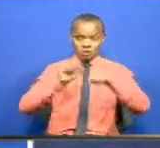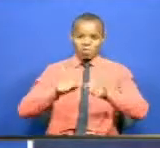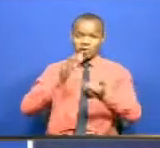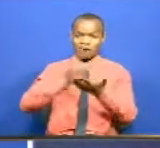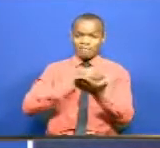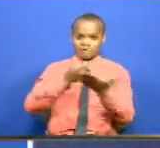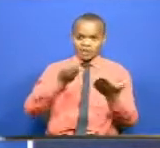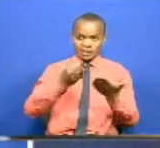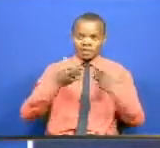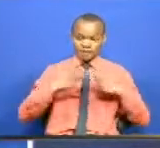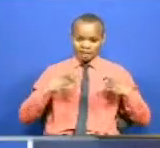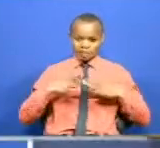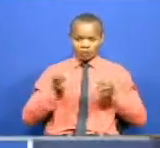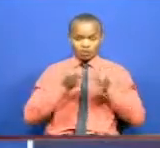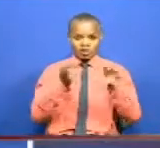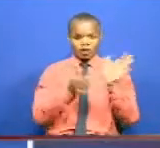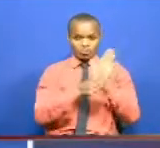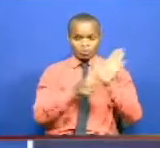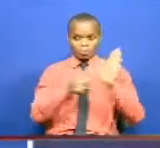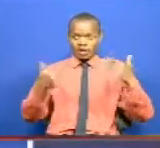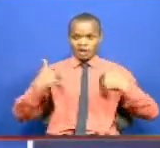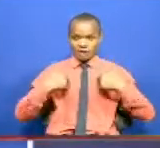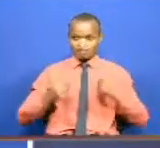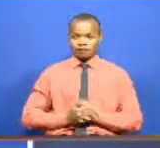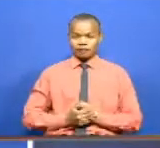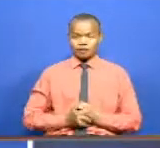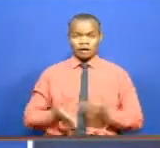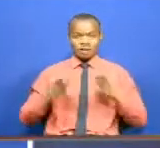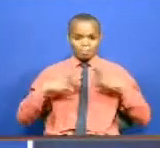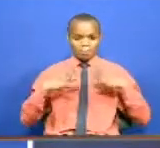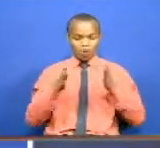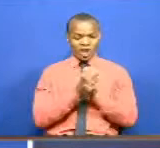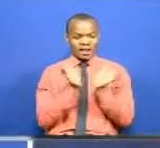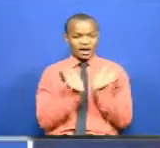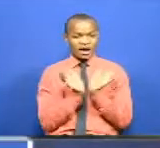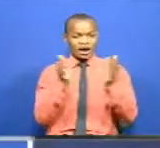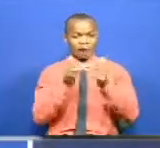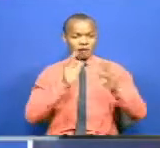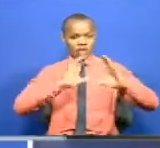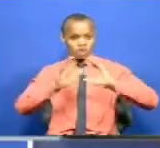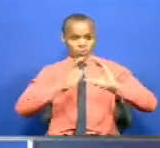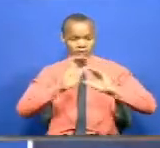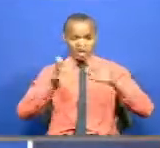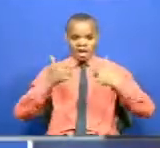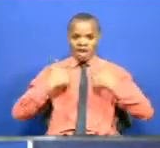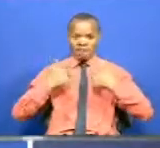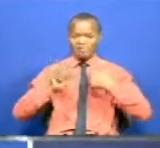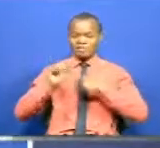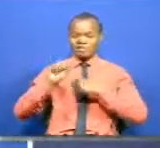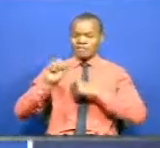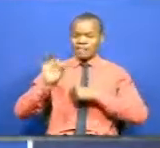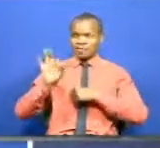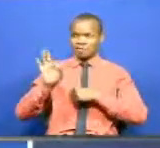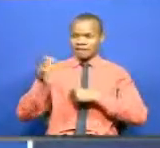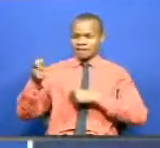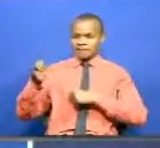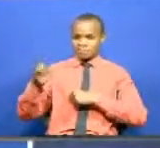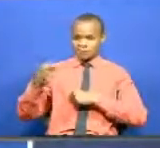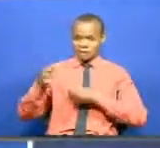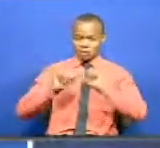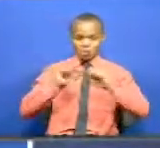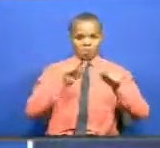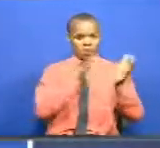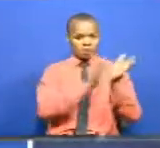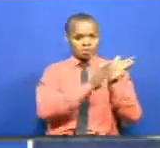wao kukitokea hitilafu. Wananchi na kampuni za mawasiliano zina muda wa miezi mitatu kuwasilisha mapendekezo yao